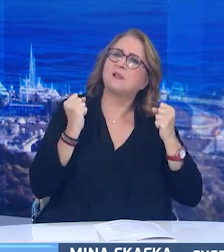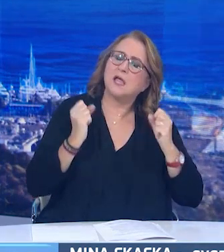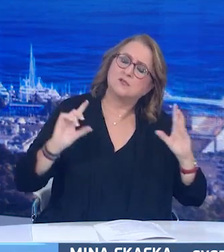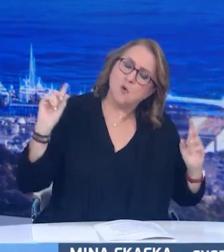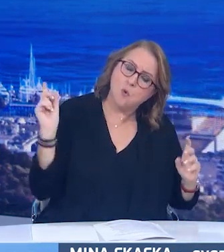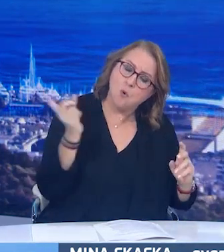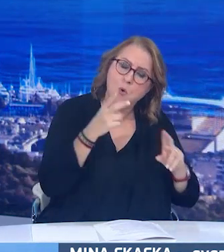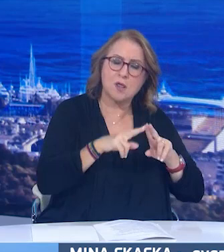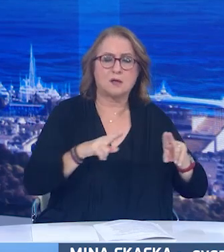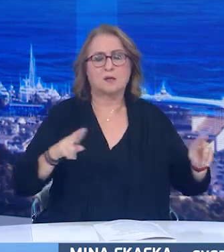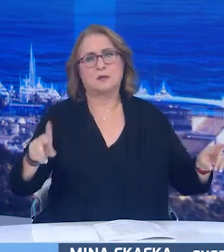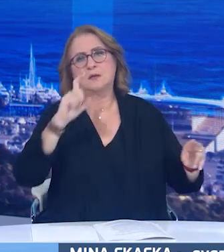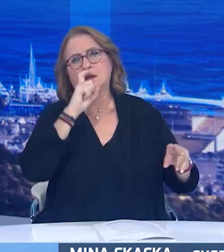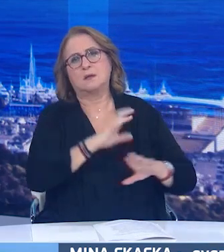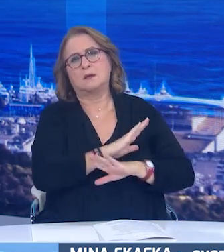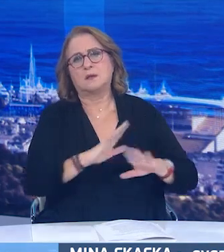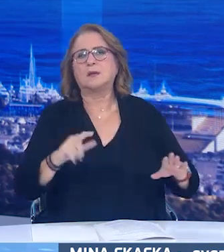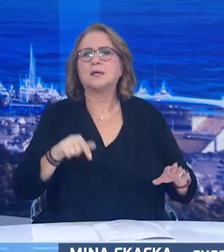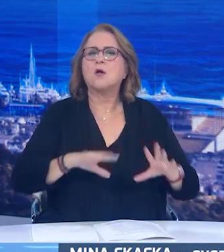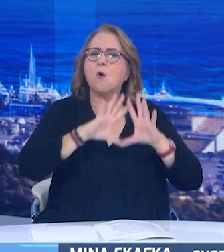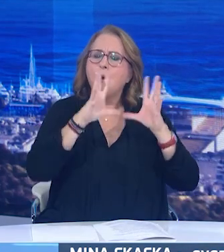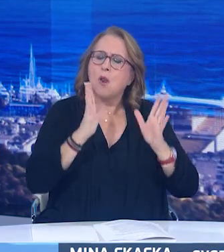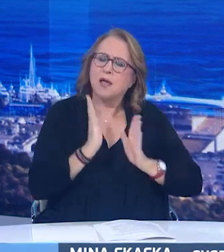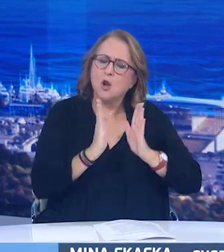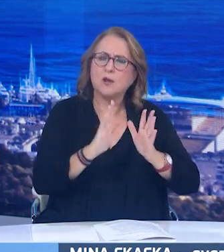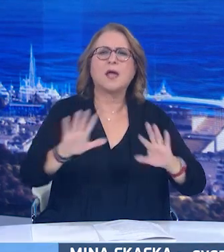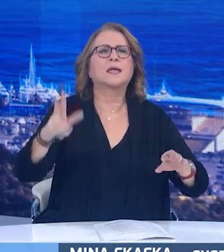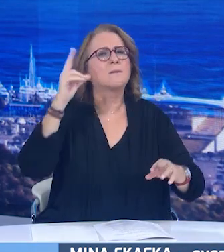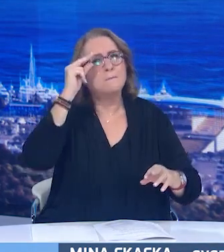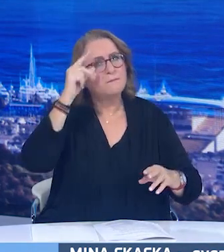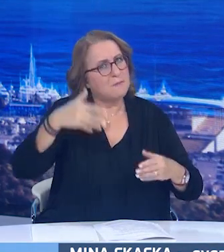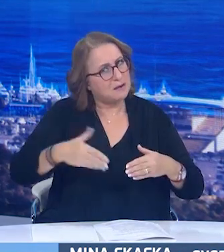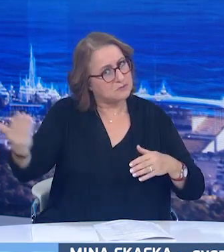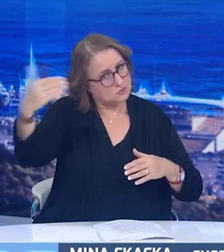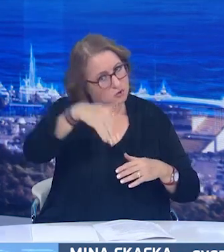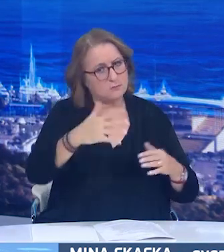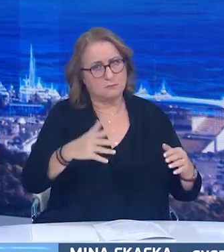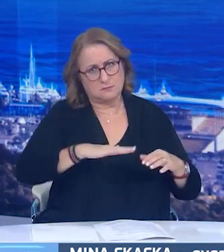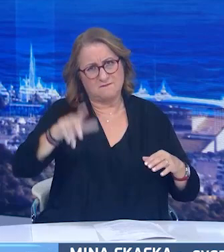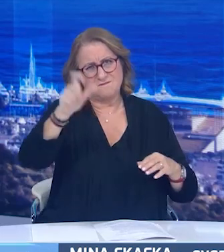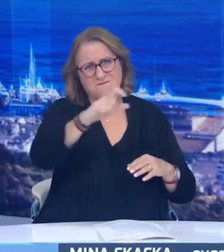νοσήματα και θα αντιμετωπίζονται όλοι στην ώρα τους. Η εκπαίδευση θα συνεχίσει κανονικά. Ευχαριστώ πολύ.